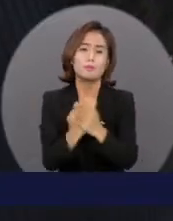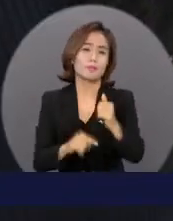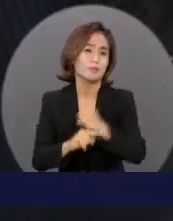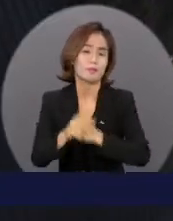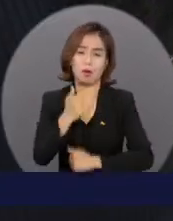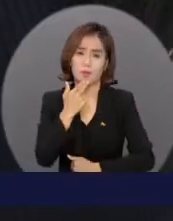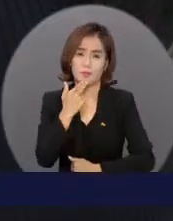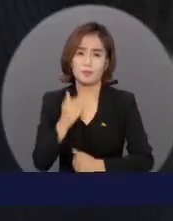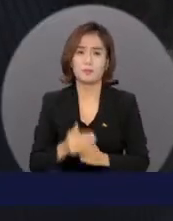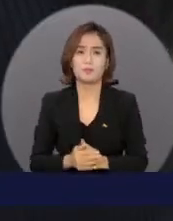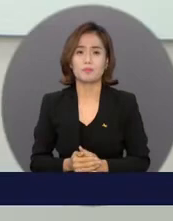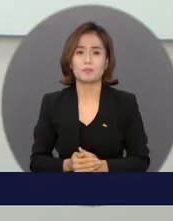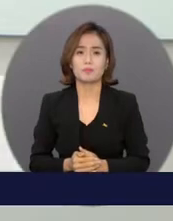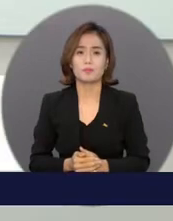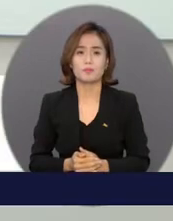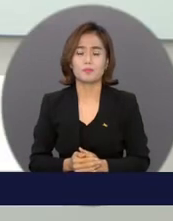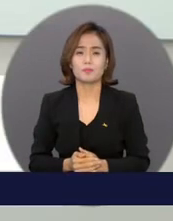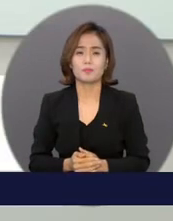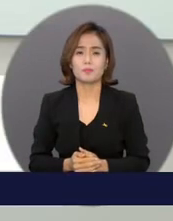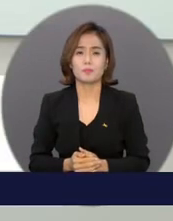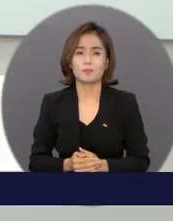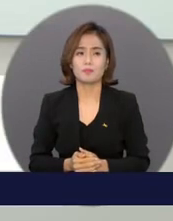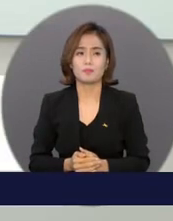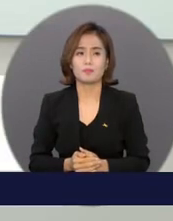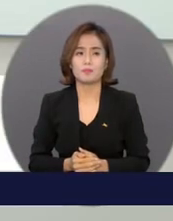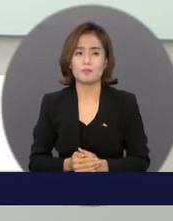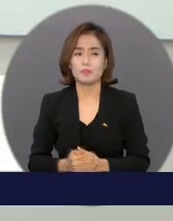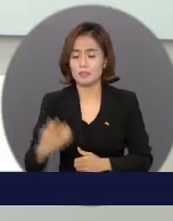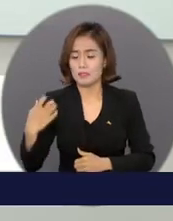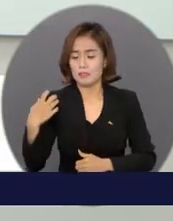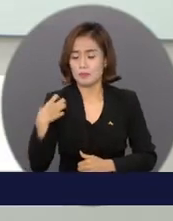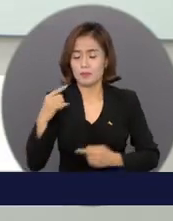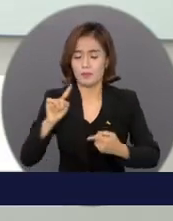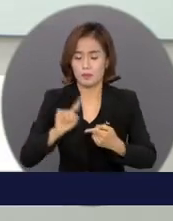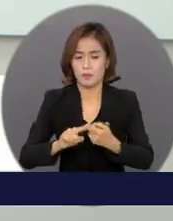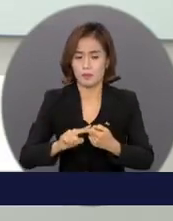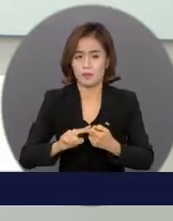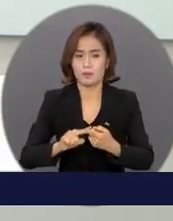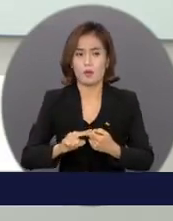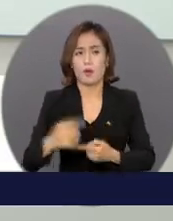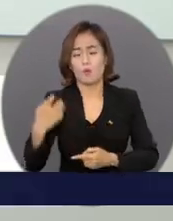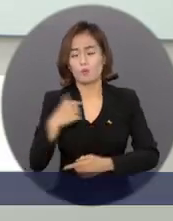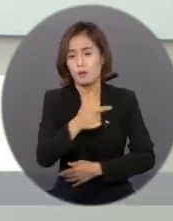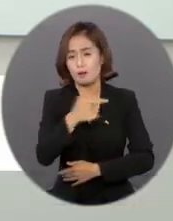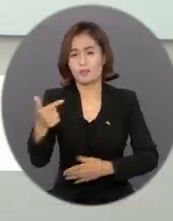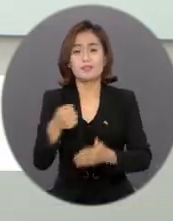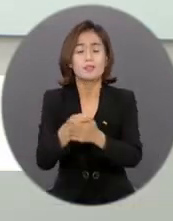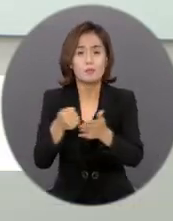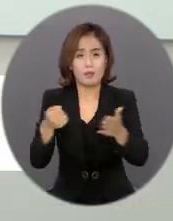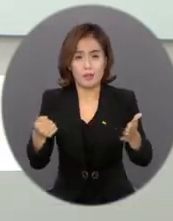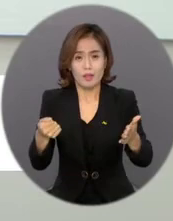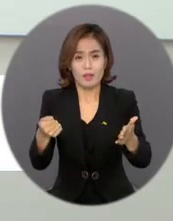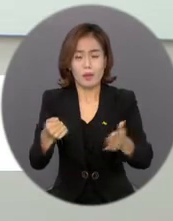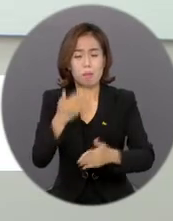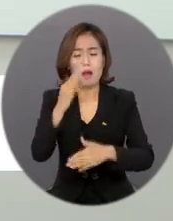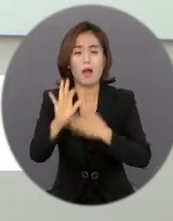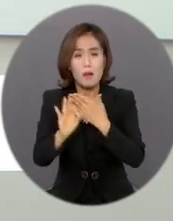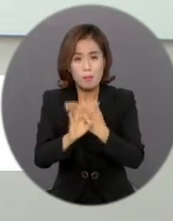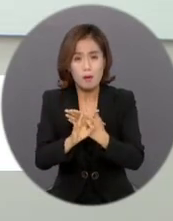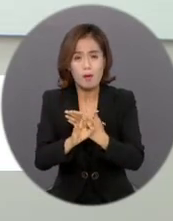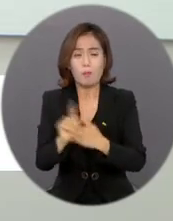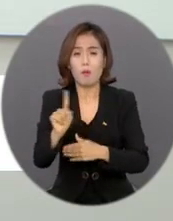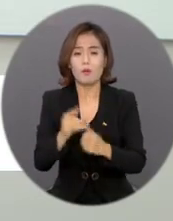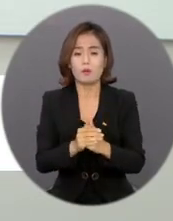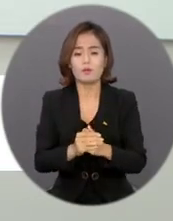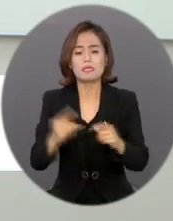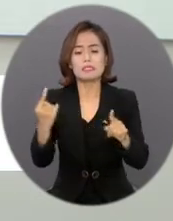된 겁니다. 책임을 부담하게 되는 거에 대해서 부담을 굉장히 크게 갖기 때문에 웬만한